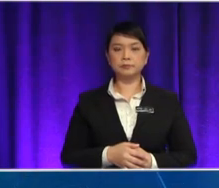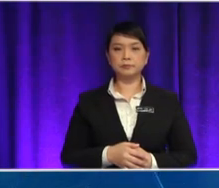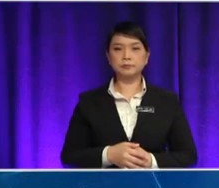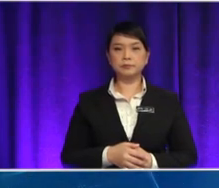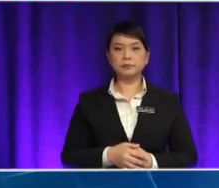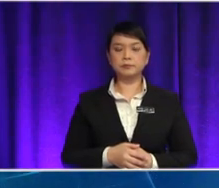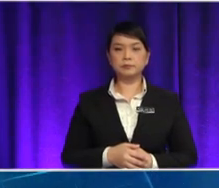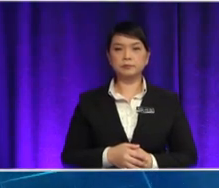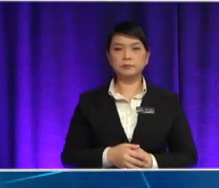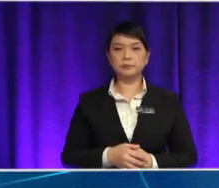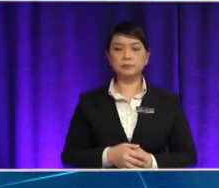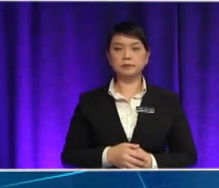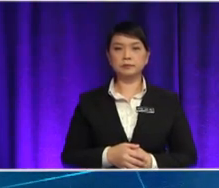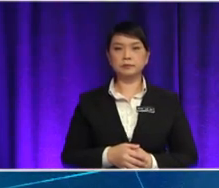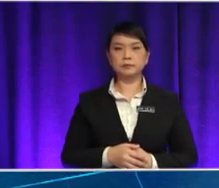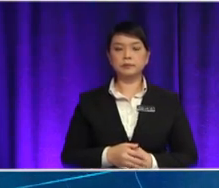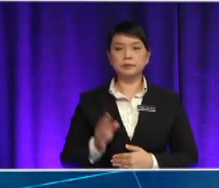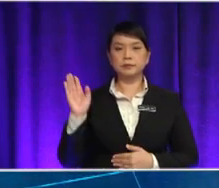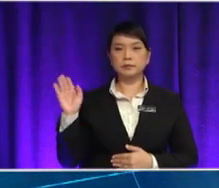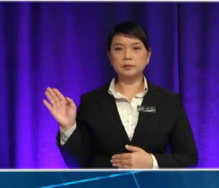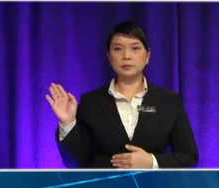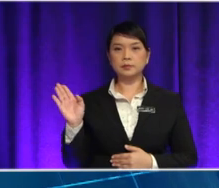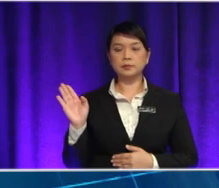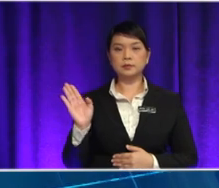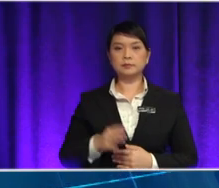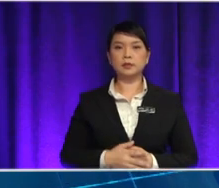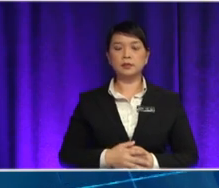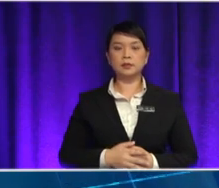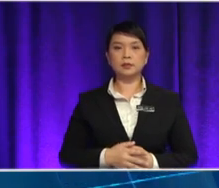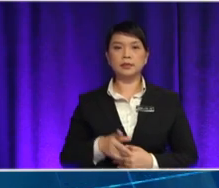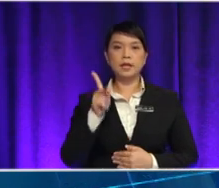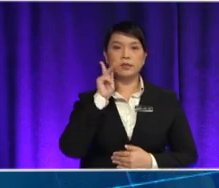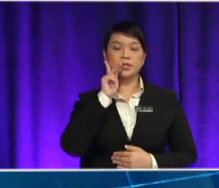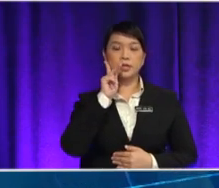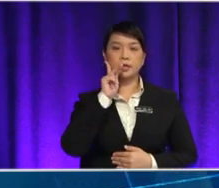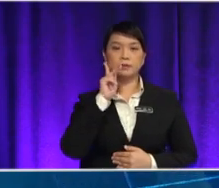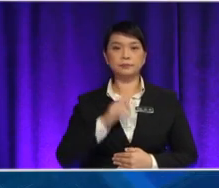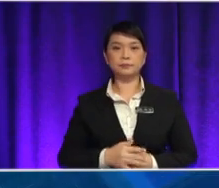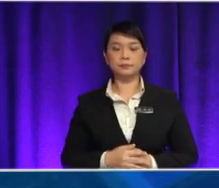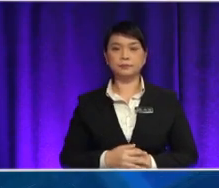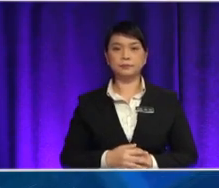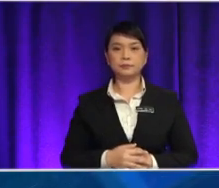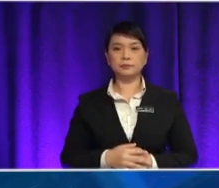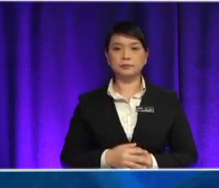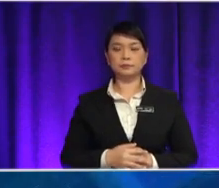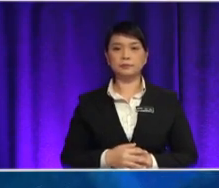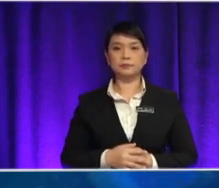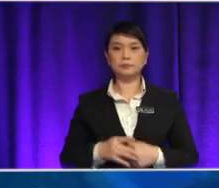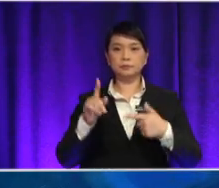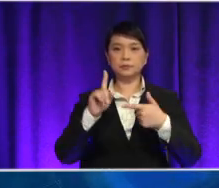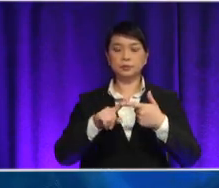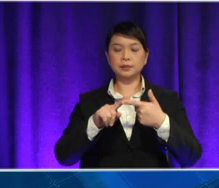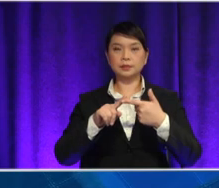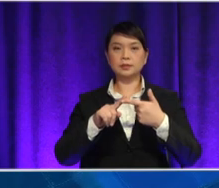sebelah atas sana adalah Kerisha. Hai, kemudian Kerisha. Diikuti dengan kedua adalah Tanjing di